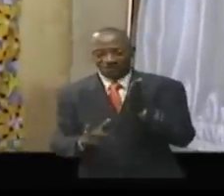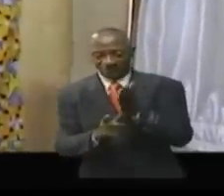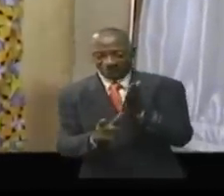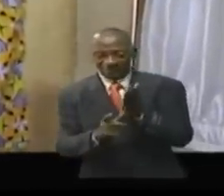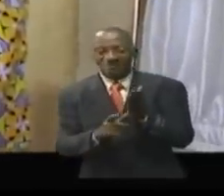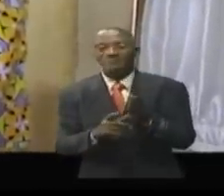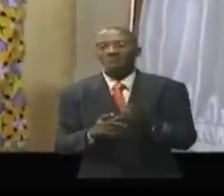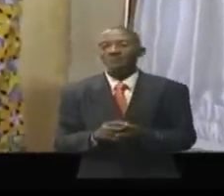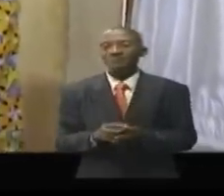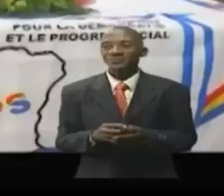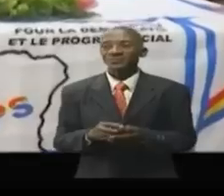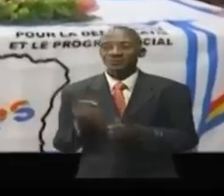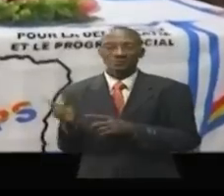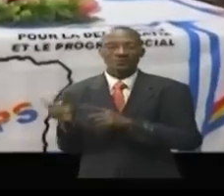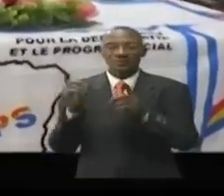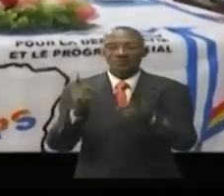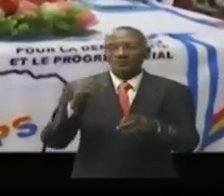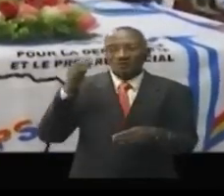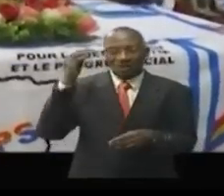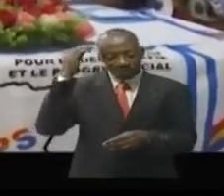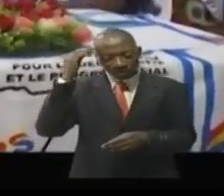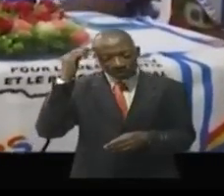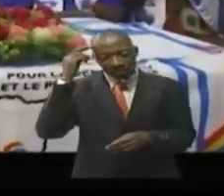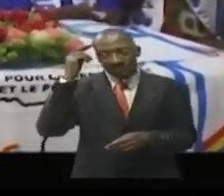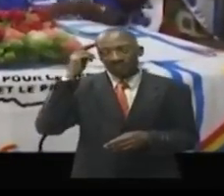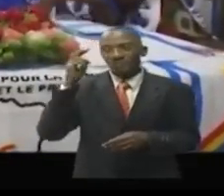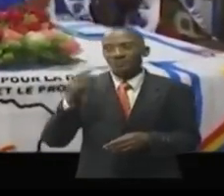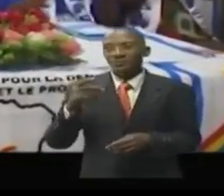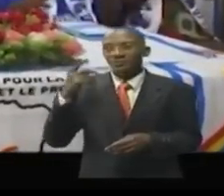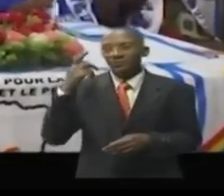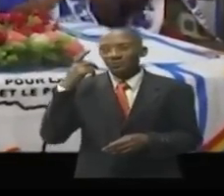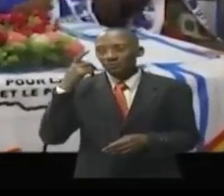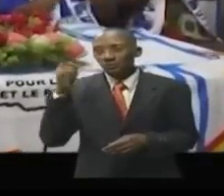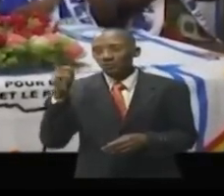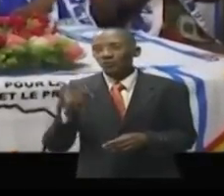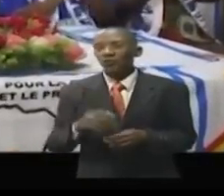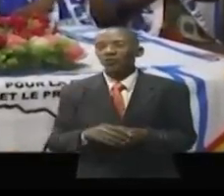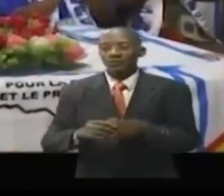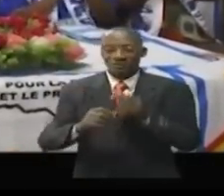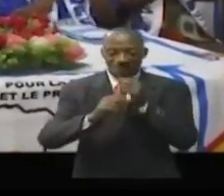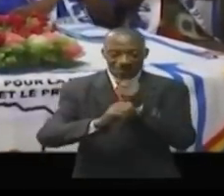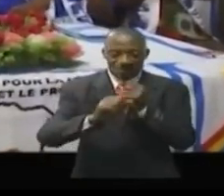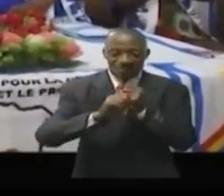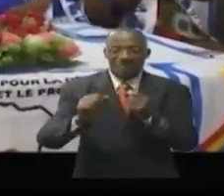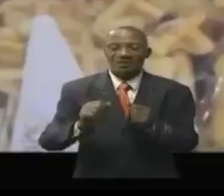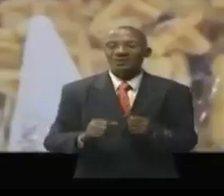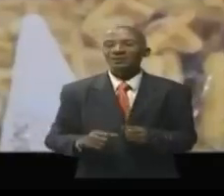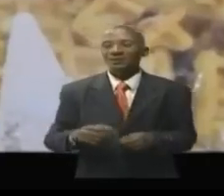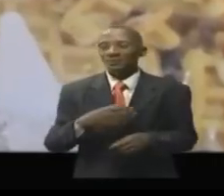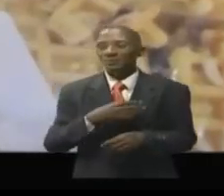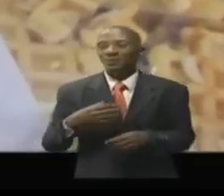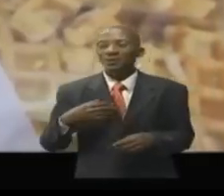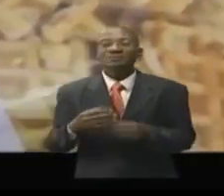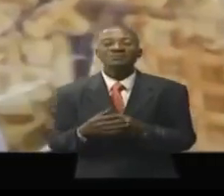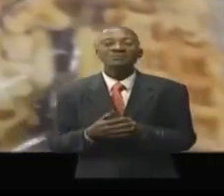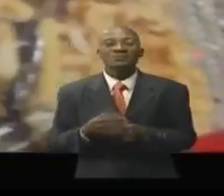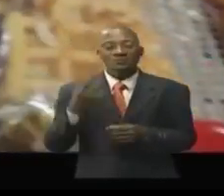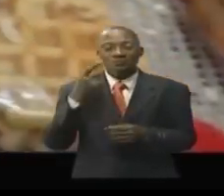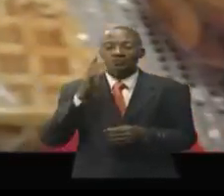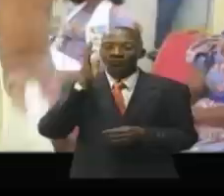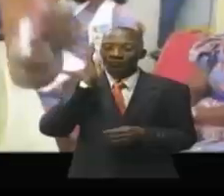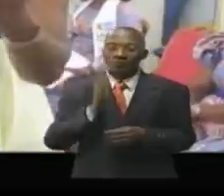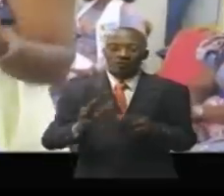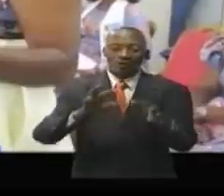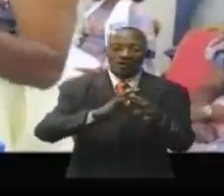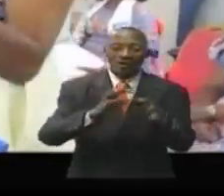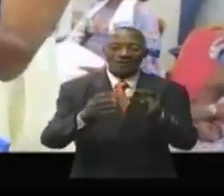Toums Toumba, les femmes de cette commune étaient formées sur le processus électoral et l'entrepreneuriat féminin pour l'autoprise en charge